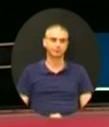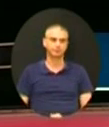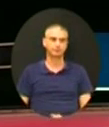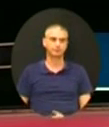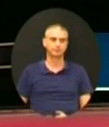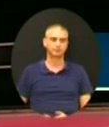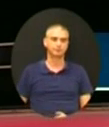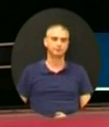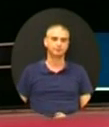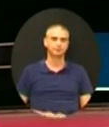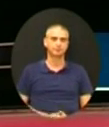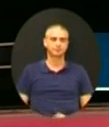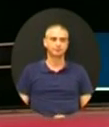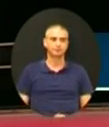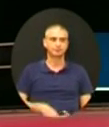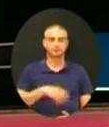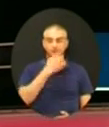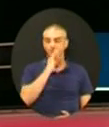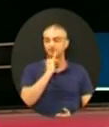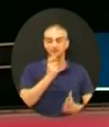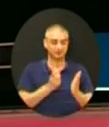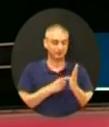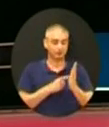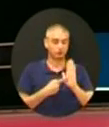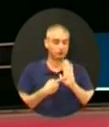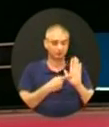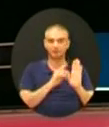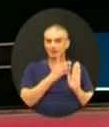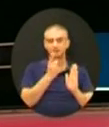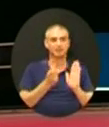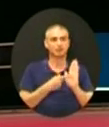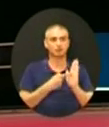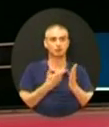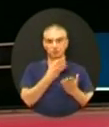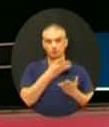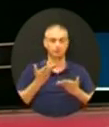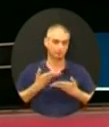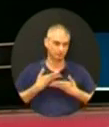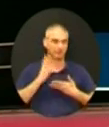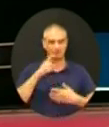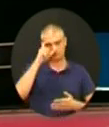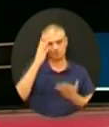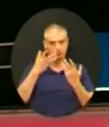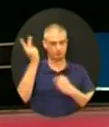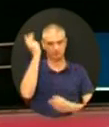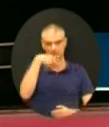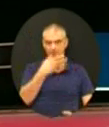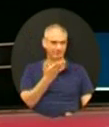תראי, שאלה איזה דרישות הוא יציג לעומת איזה דרישות התקבלו, כן? גם אבו מאזן מבין